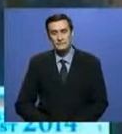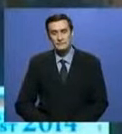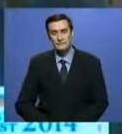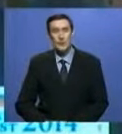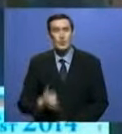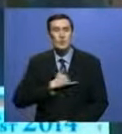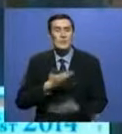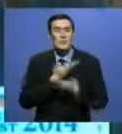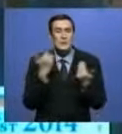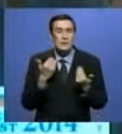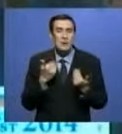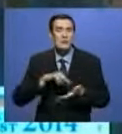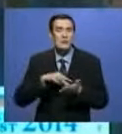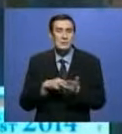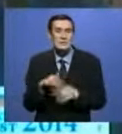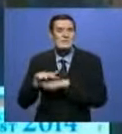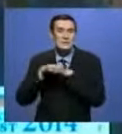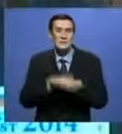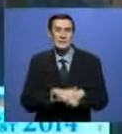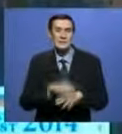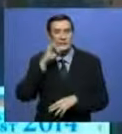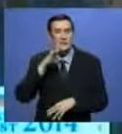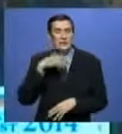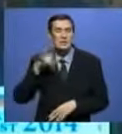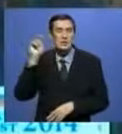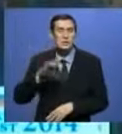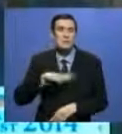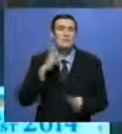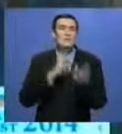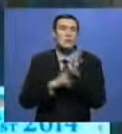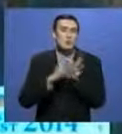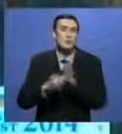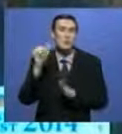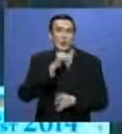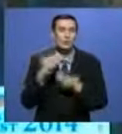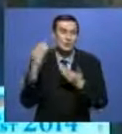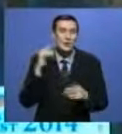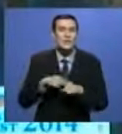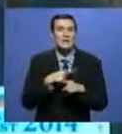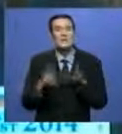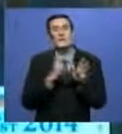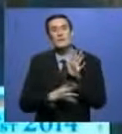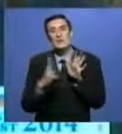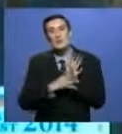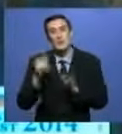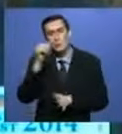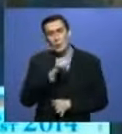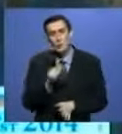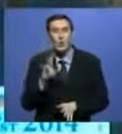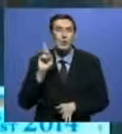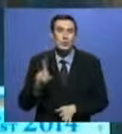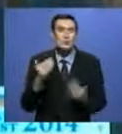У меня не было намерения инвестировать в Казахстан, когда я приезжал сюда в 90-м году или в 99-м